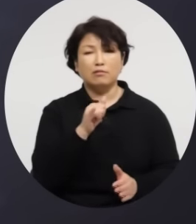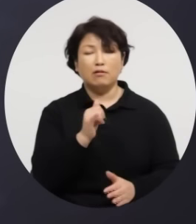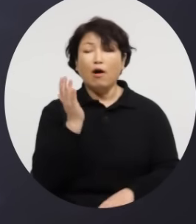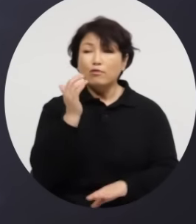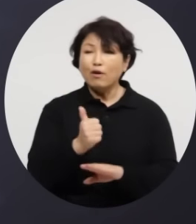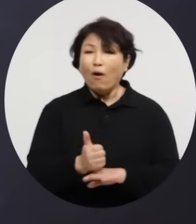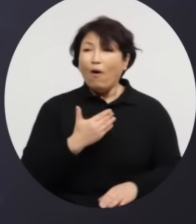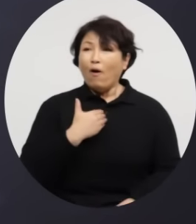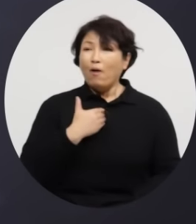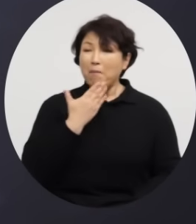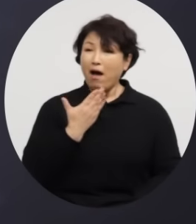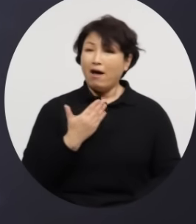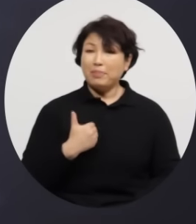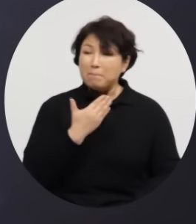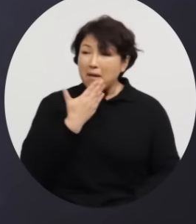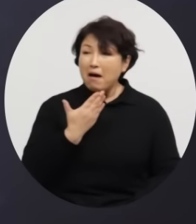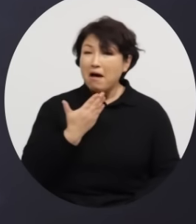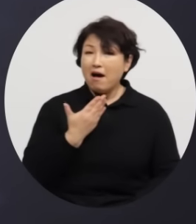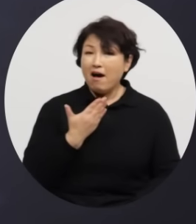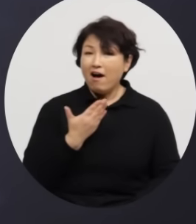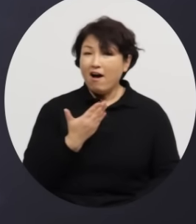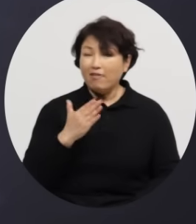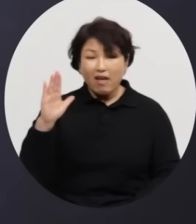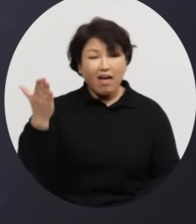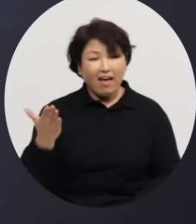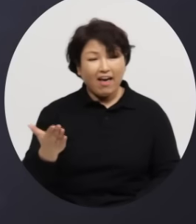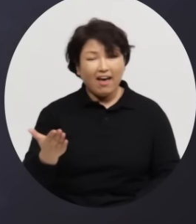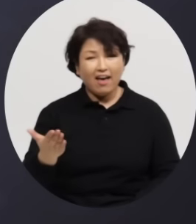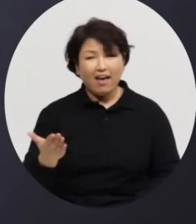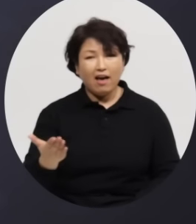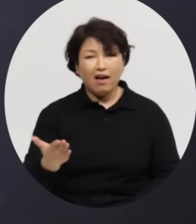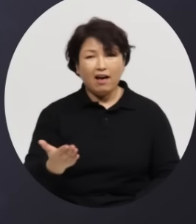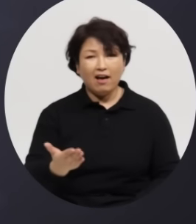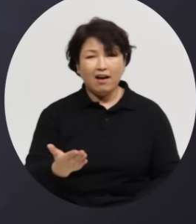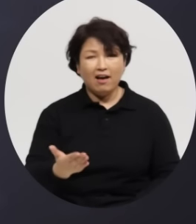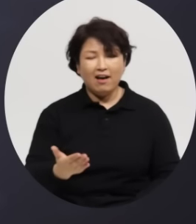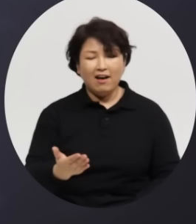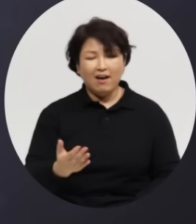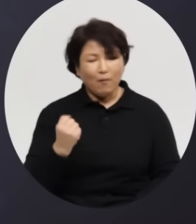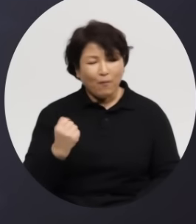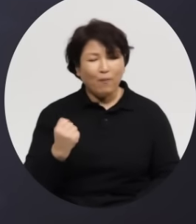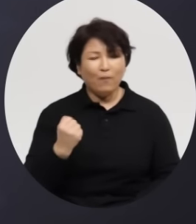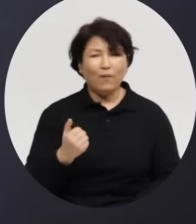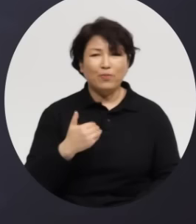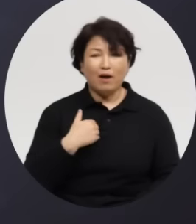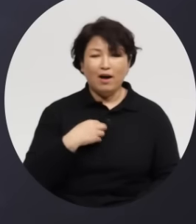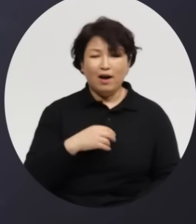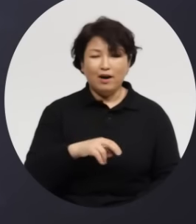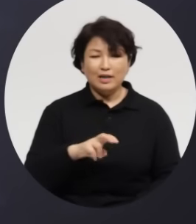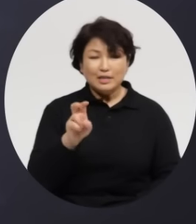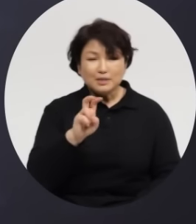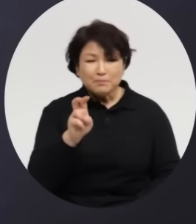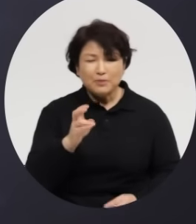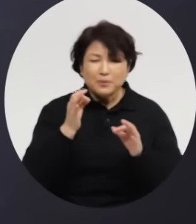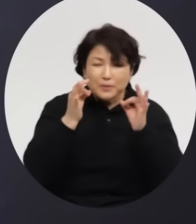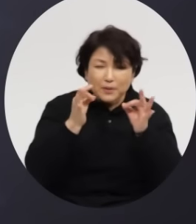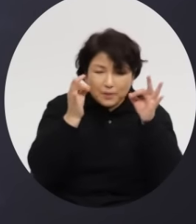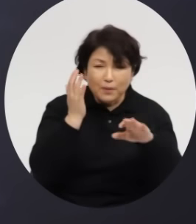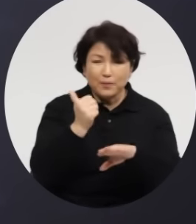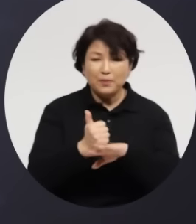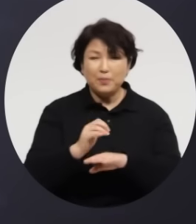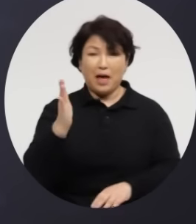그럼 되네. 나도 되네. 이렇게 기분이잖아. 그죠? 야, 나도 되네. 20번 만에 난